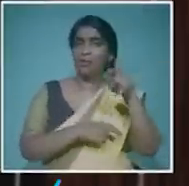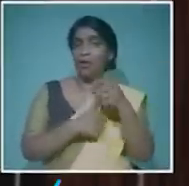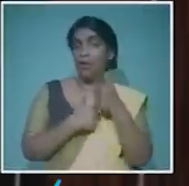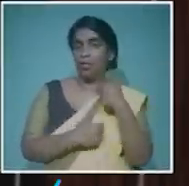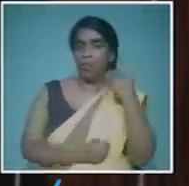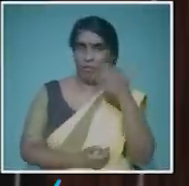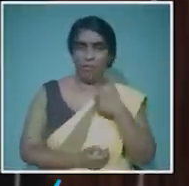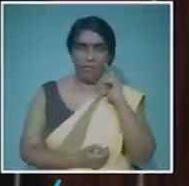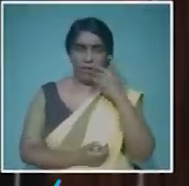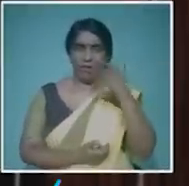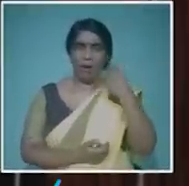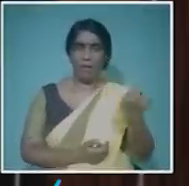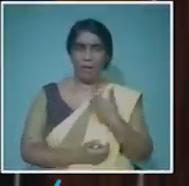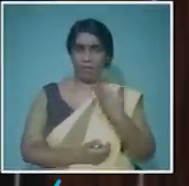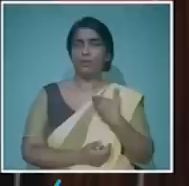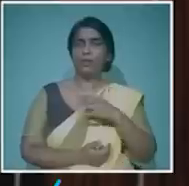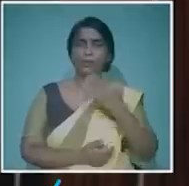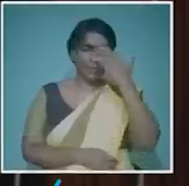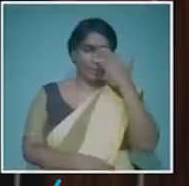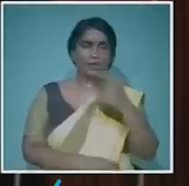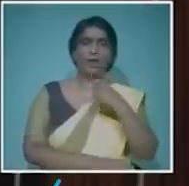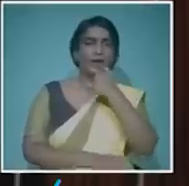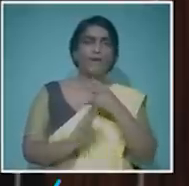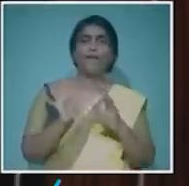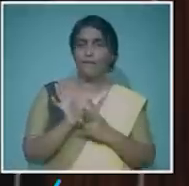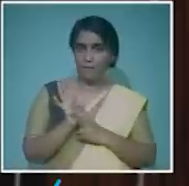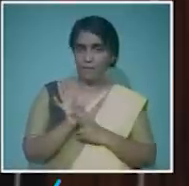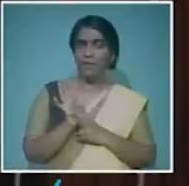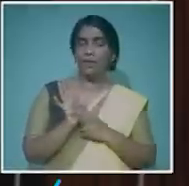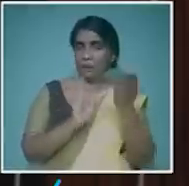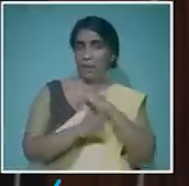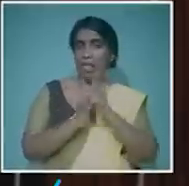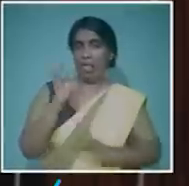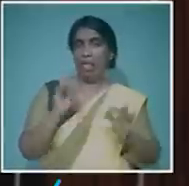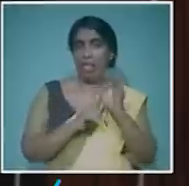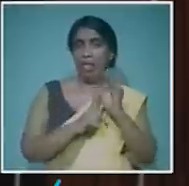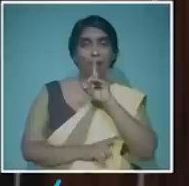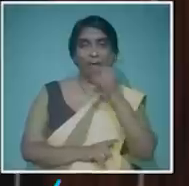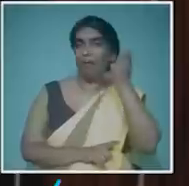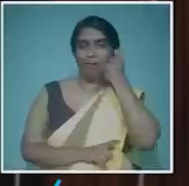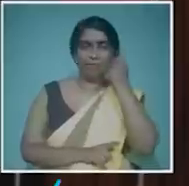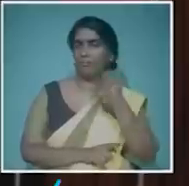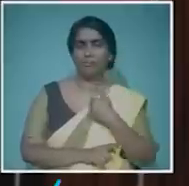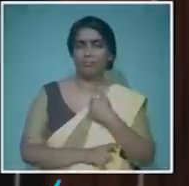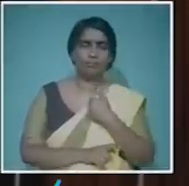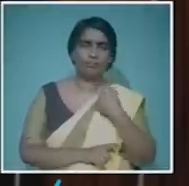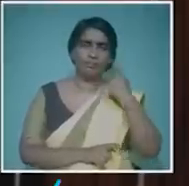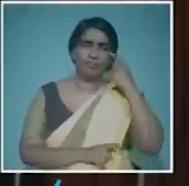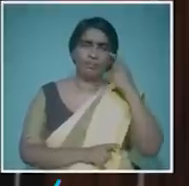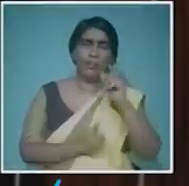හොඳින් දන්නවා අපිට වඩා. ඒ නිසා කරුණාකරලා ගරු විමල් වීරවංශ ඇමති හිටපු ඇමතිතුමා කියපු ඒ අදහස මම විශ්වාස